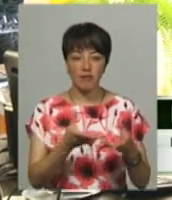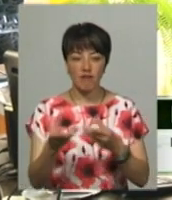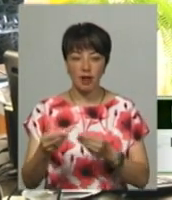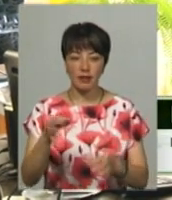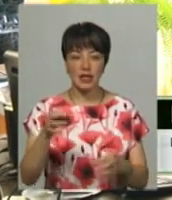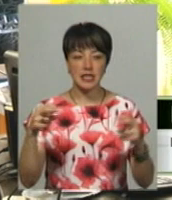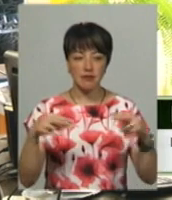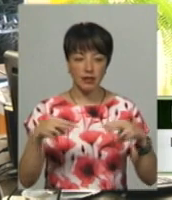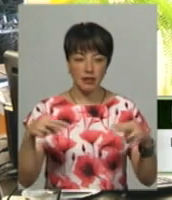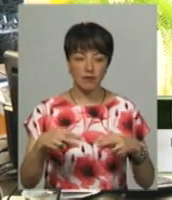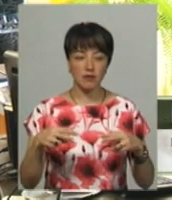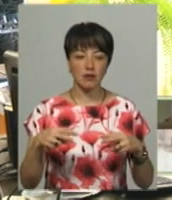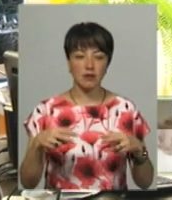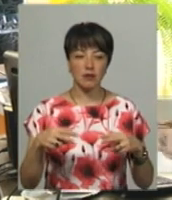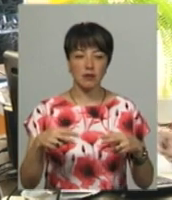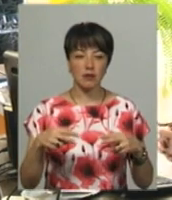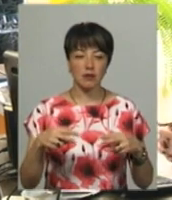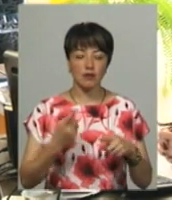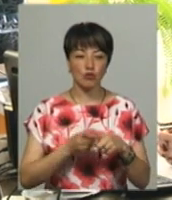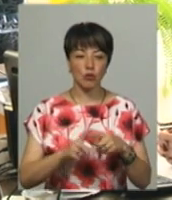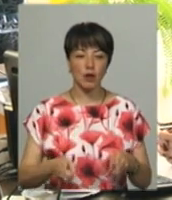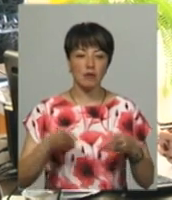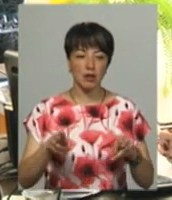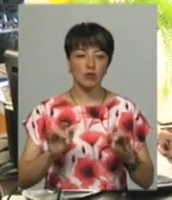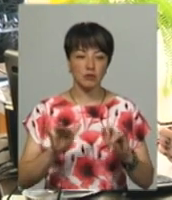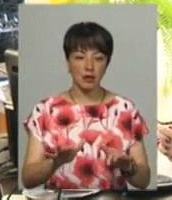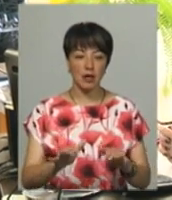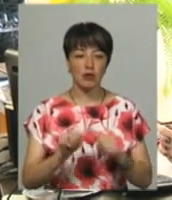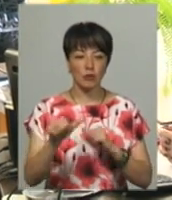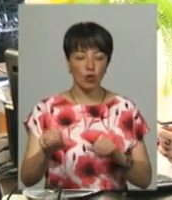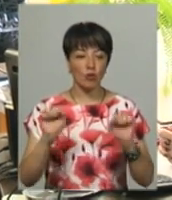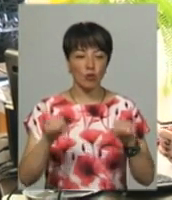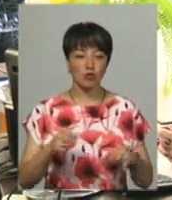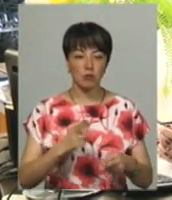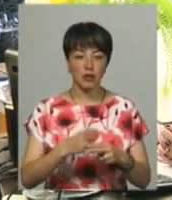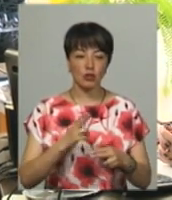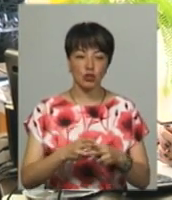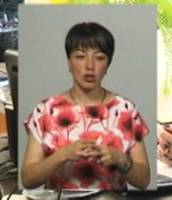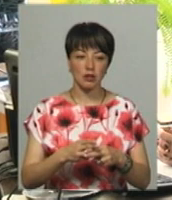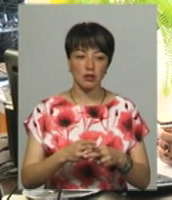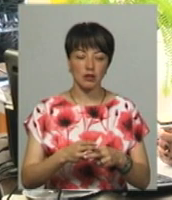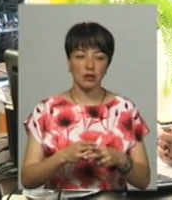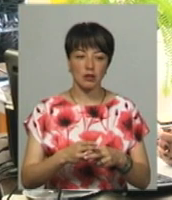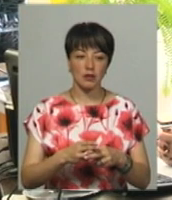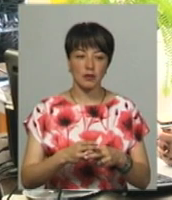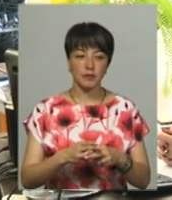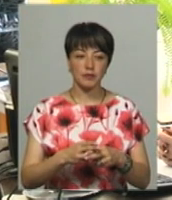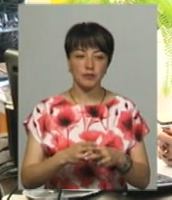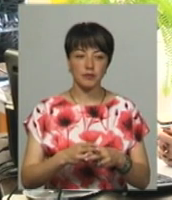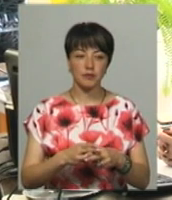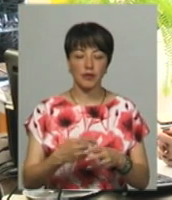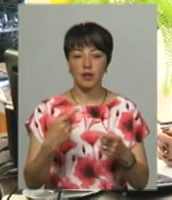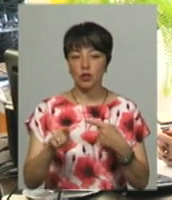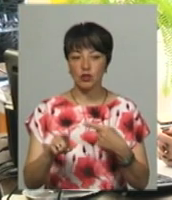і саме, які на потерпілих в даному кримінальному провадженні. Крім того, ми можемо перешкоджати даному кримінальному провадженні